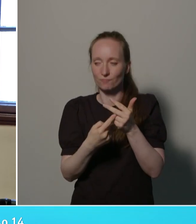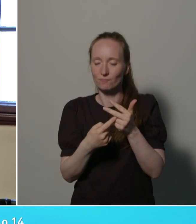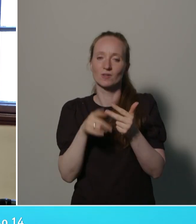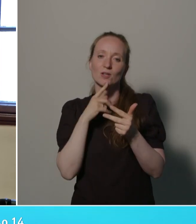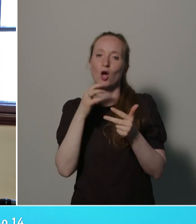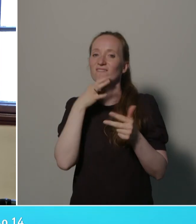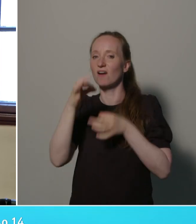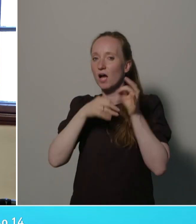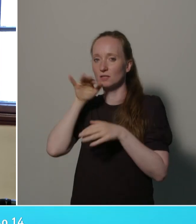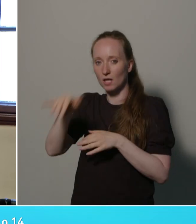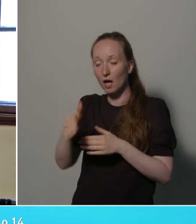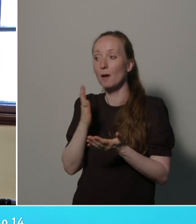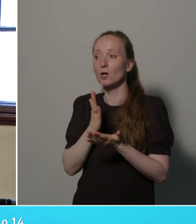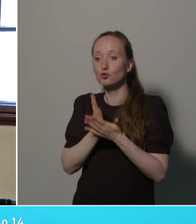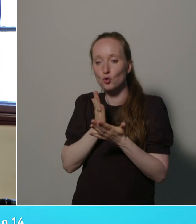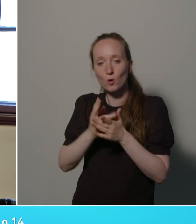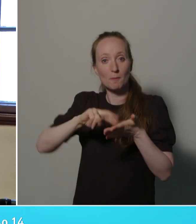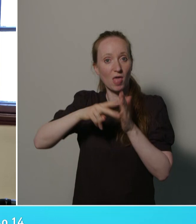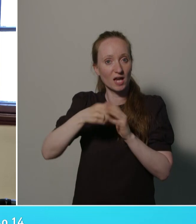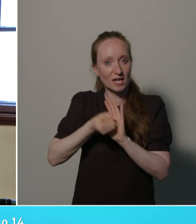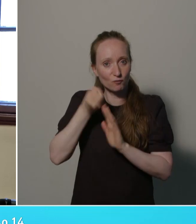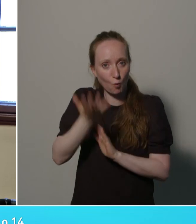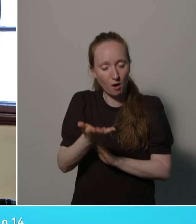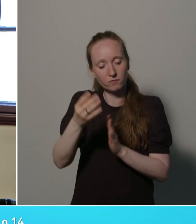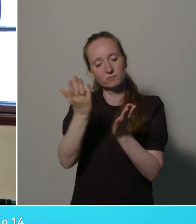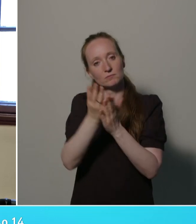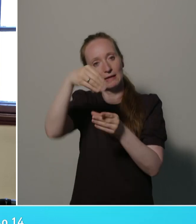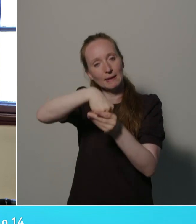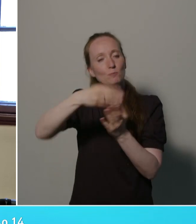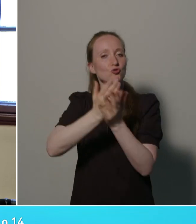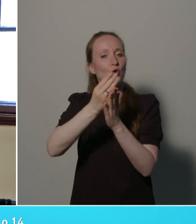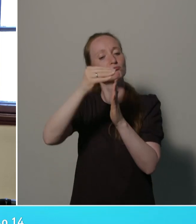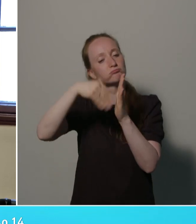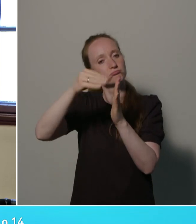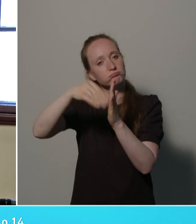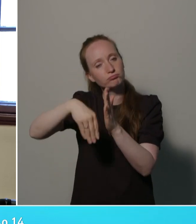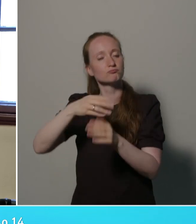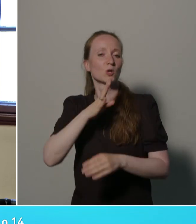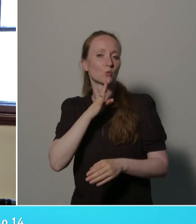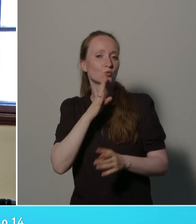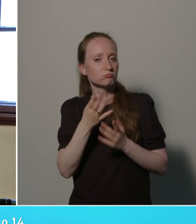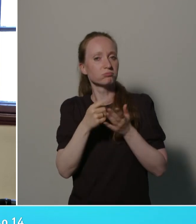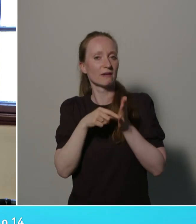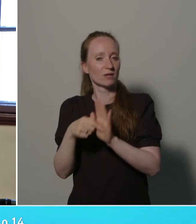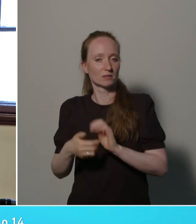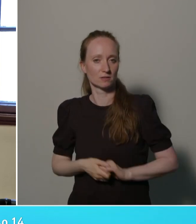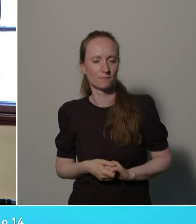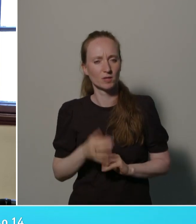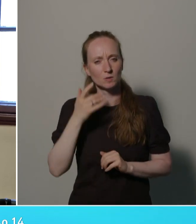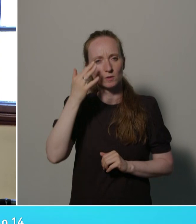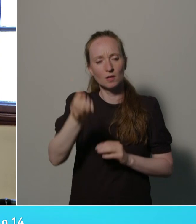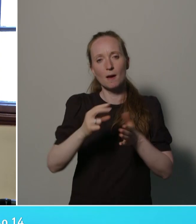muss man feststellen. Wir hoffen und werden sehr genau hinsehen, dass bei der Durchführung dann eben auch keine Abstriche mehr gemacht werden von dem